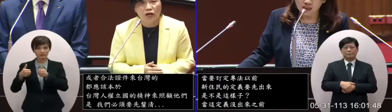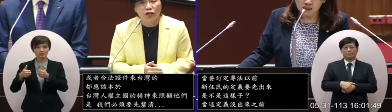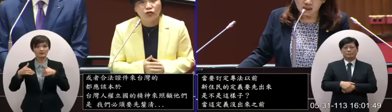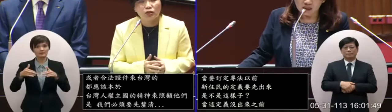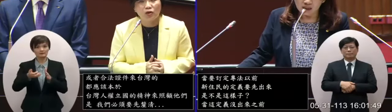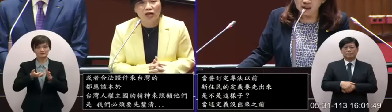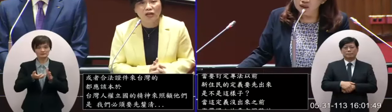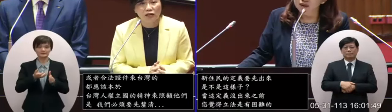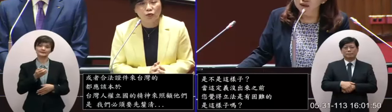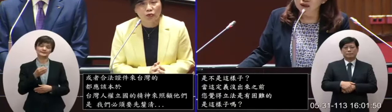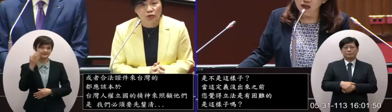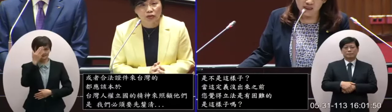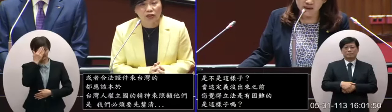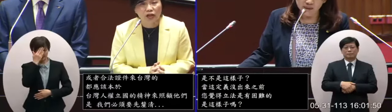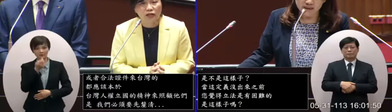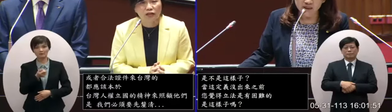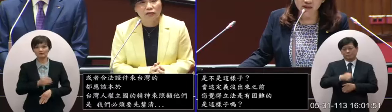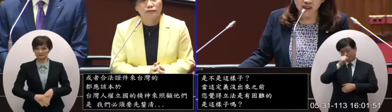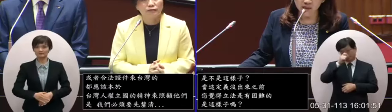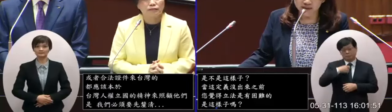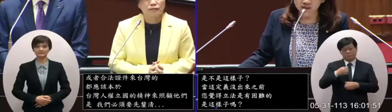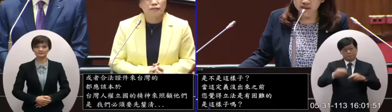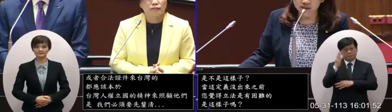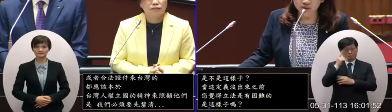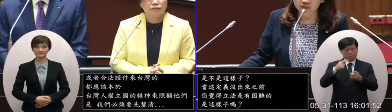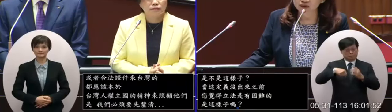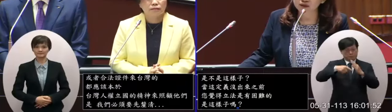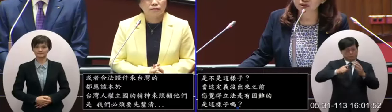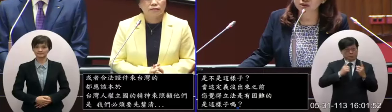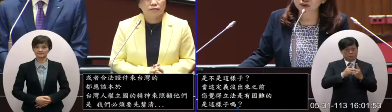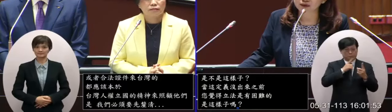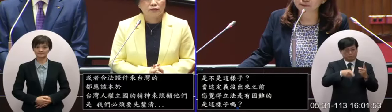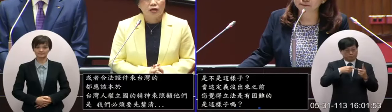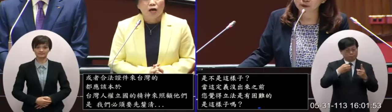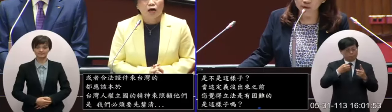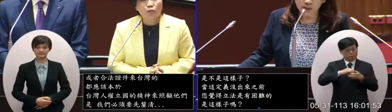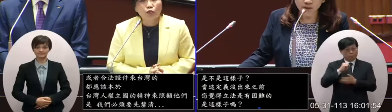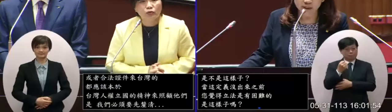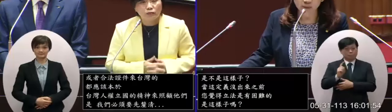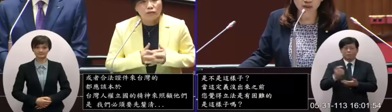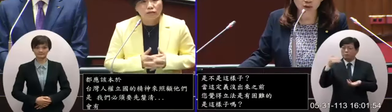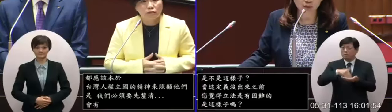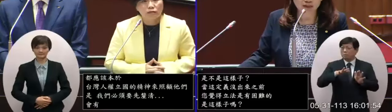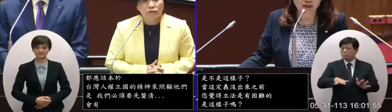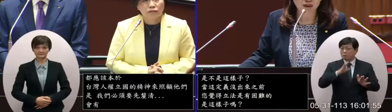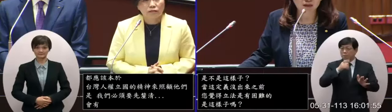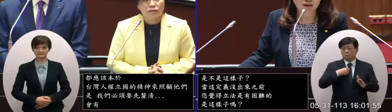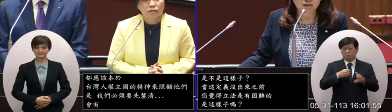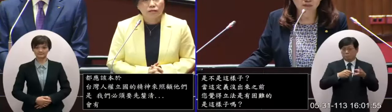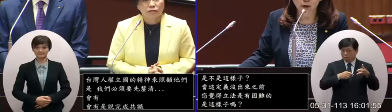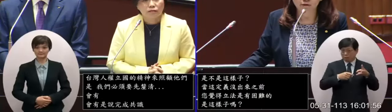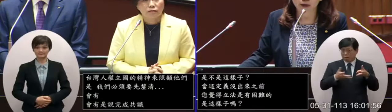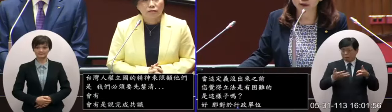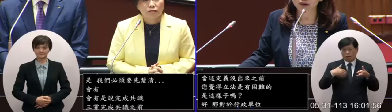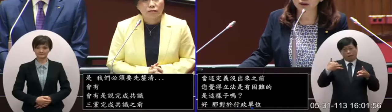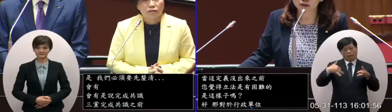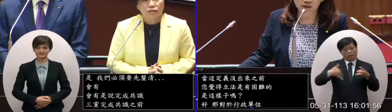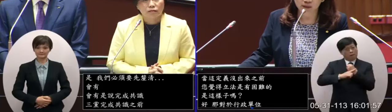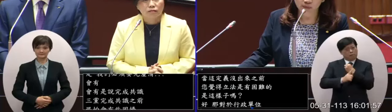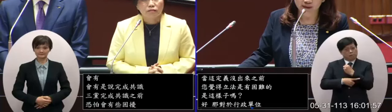困扰。就像我刚刚跟委员所提到 的。好，那对于行政单位，您对于新住民的定义是什么呢？因为到目前为止，新住民是没有